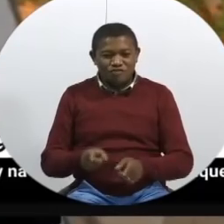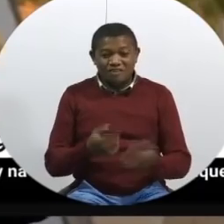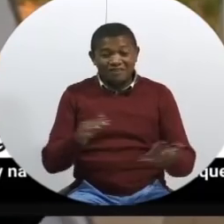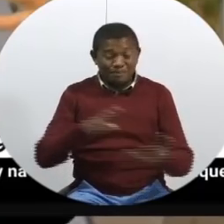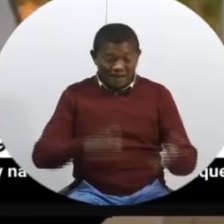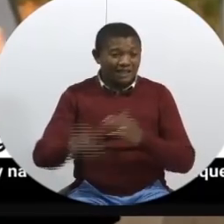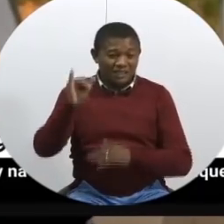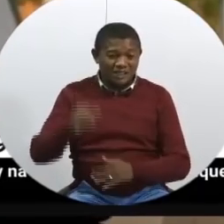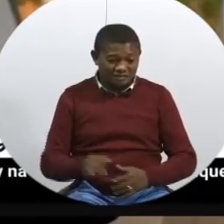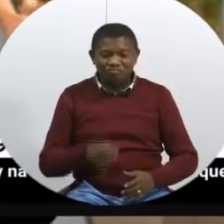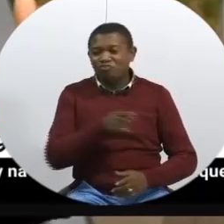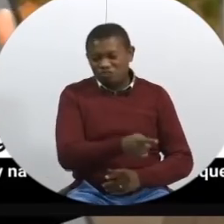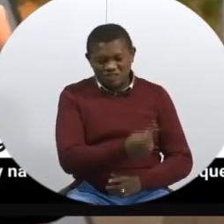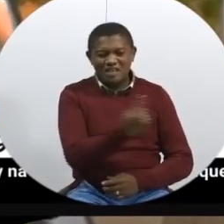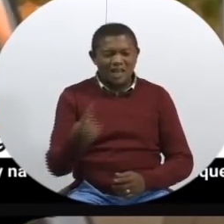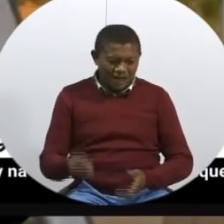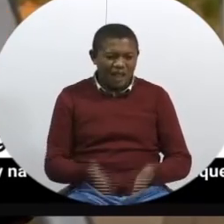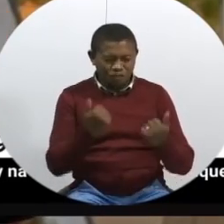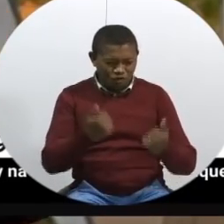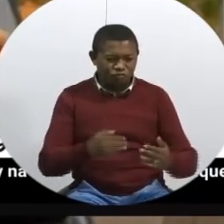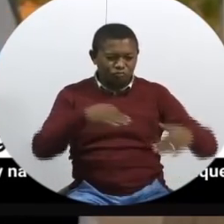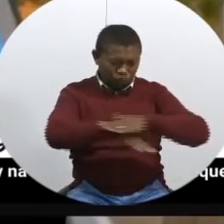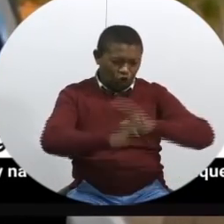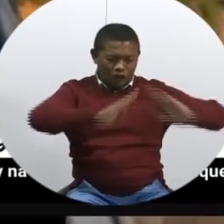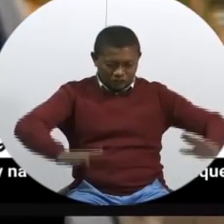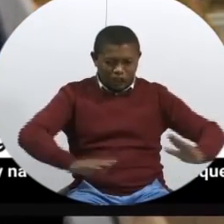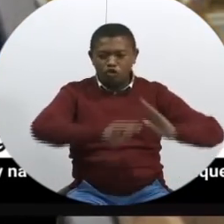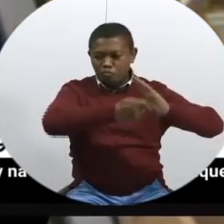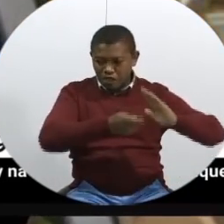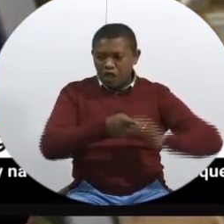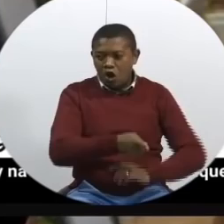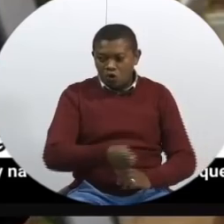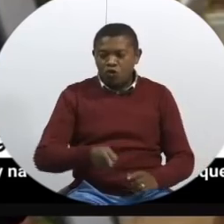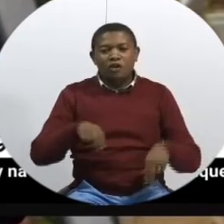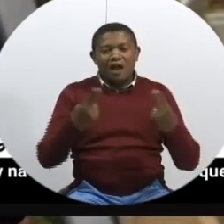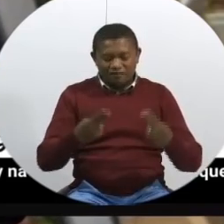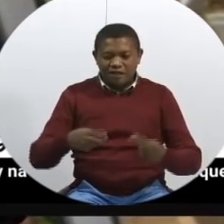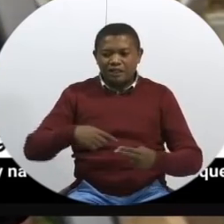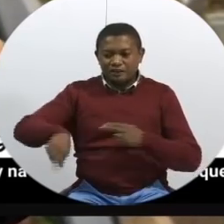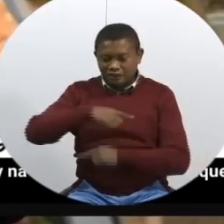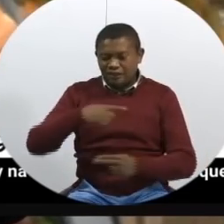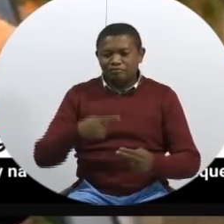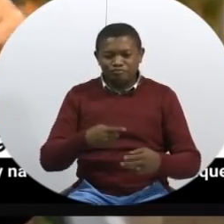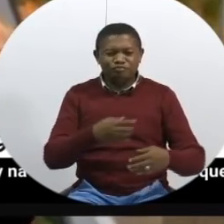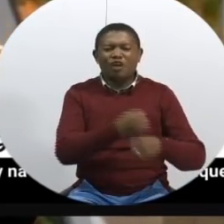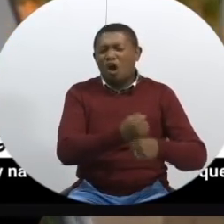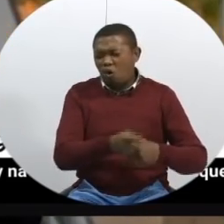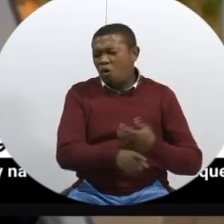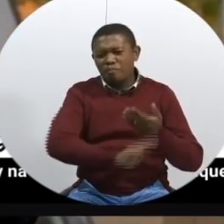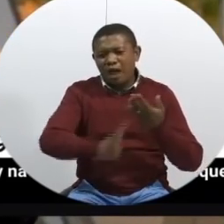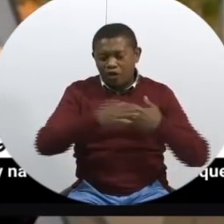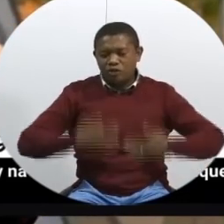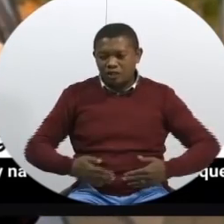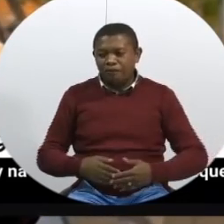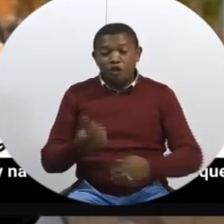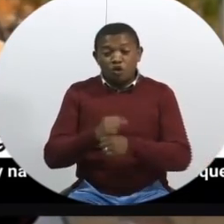aman-trano tsy mifampikasokasoka aman'olona zay ny hafahana mifeny aretina fa raha sanatria fotsiny ka tsy misy zovoafeny